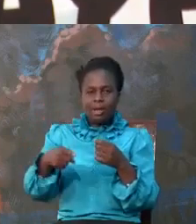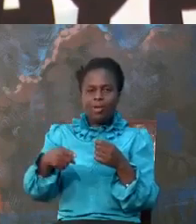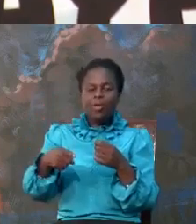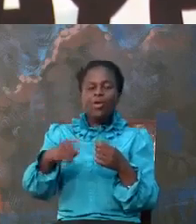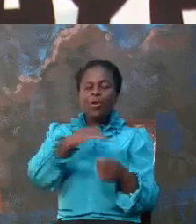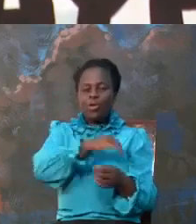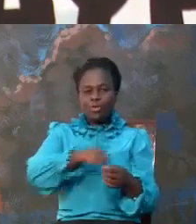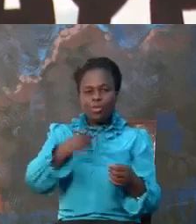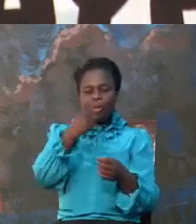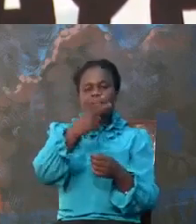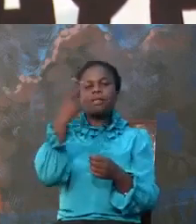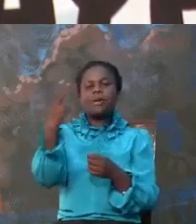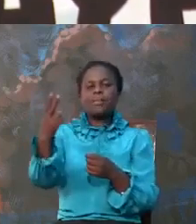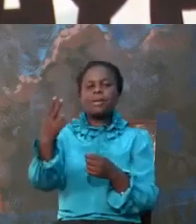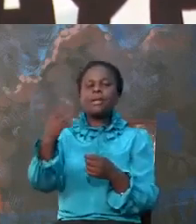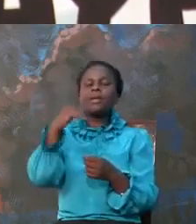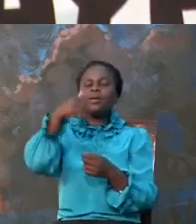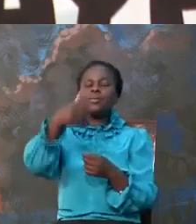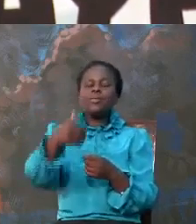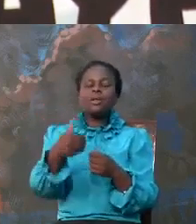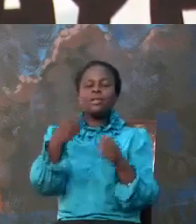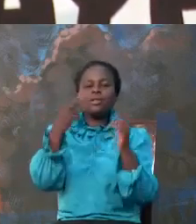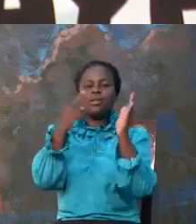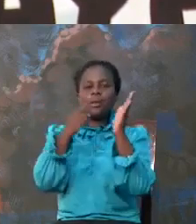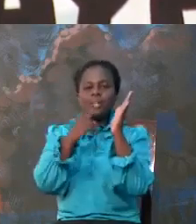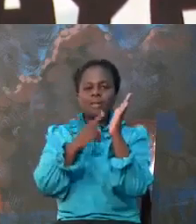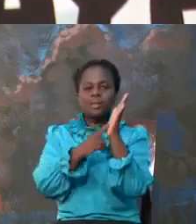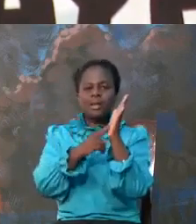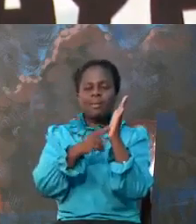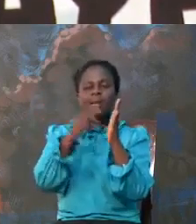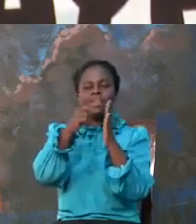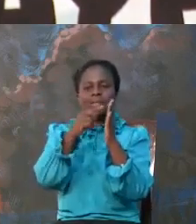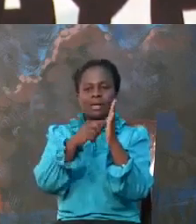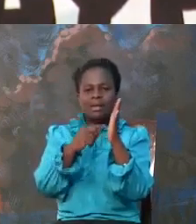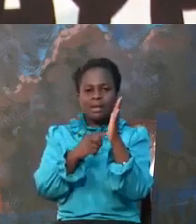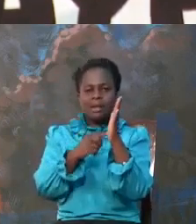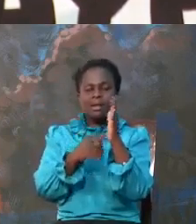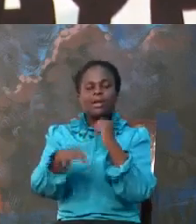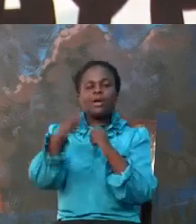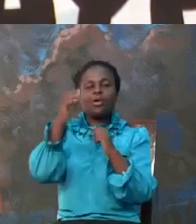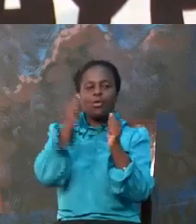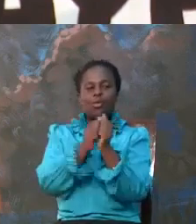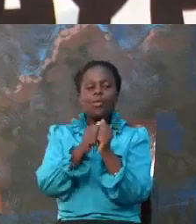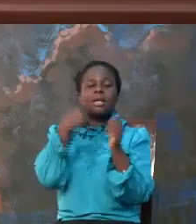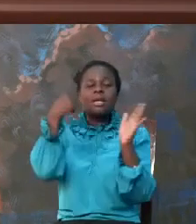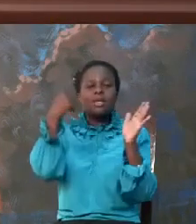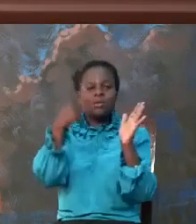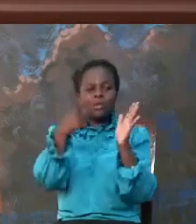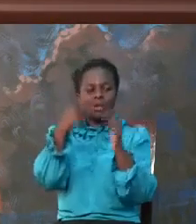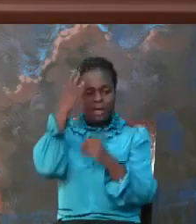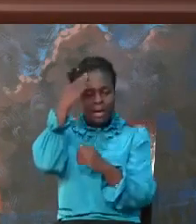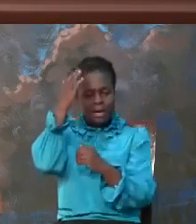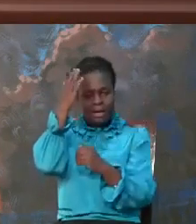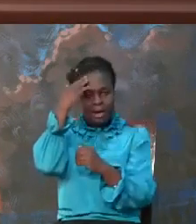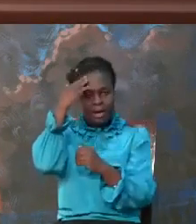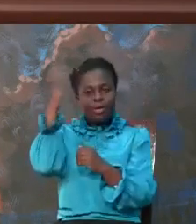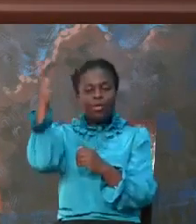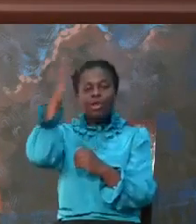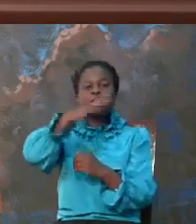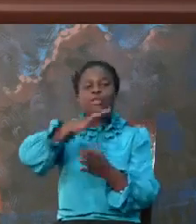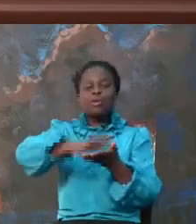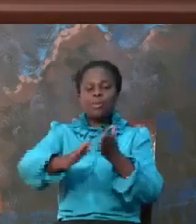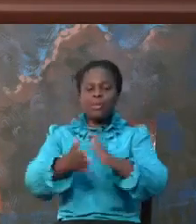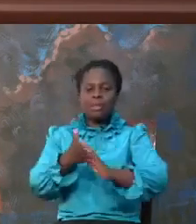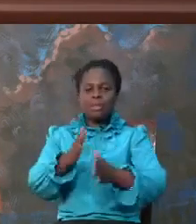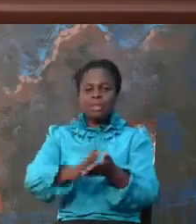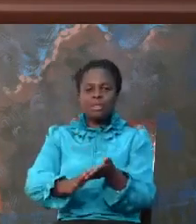mwezi wa 7 tarehe, mwezi wa 7 tarehe 10. Ilijulikana kuwa siku ya upatanisho, Yom Kippur. Ndio neno la